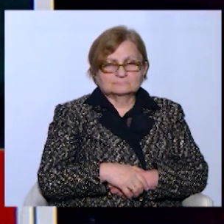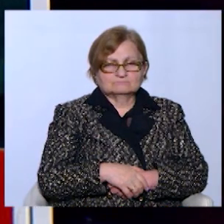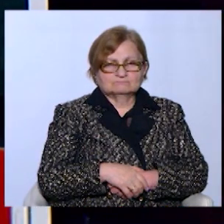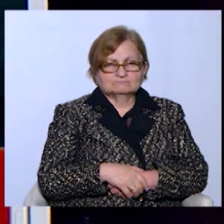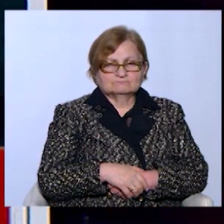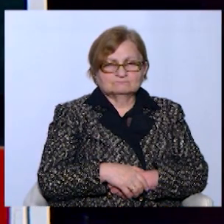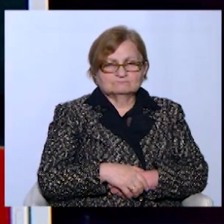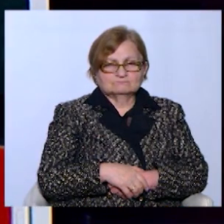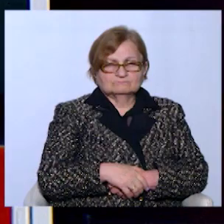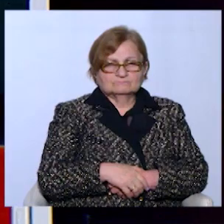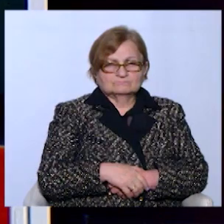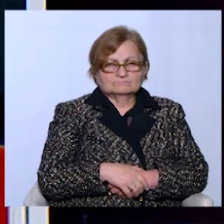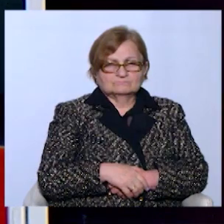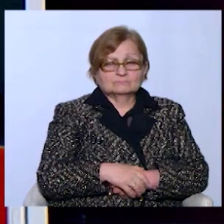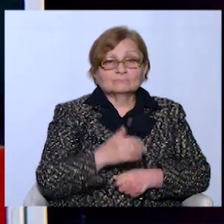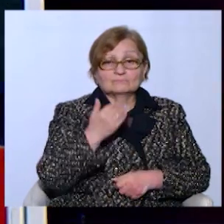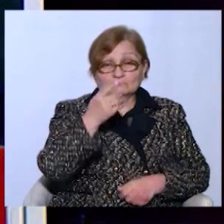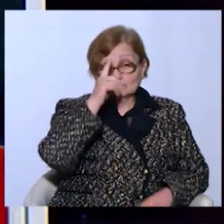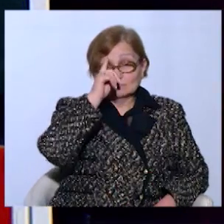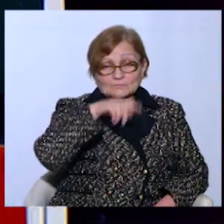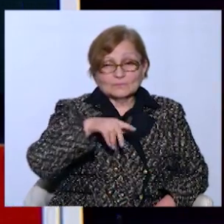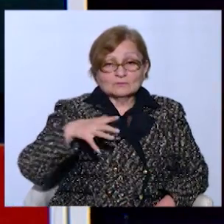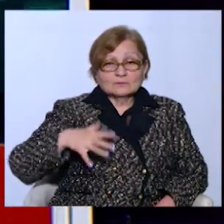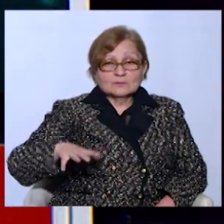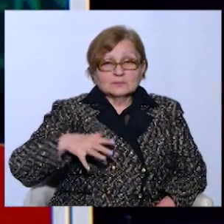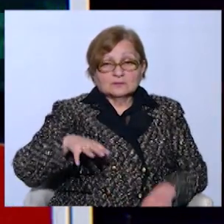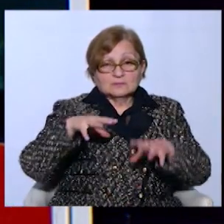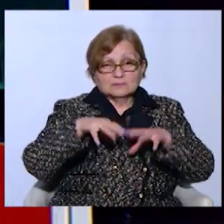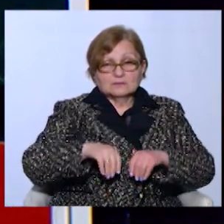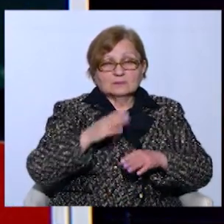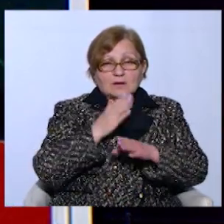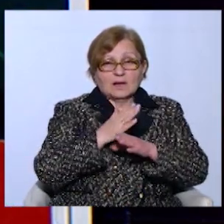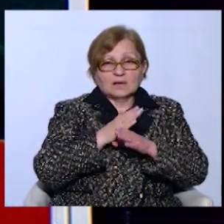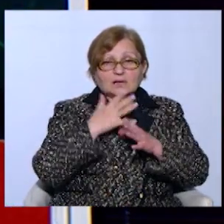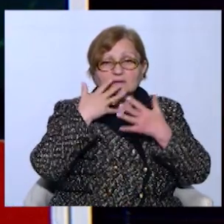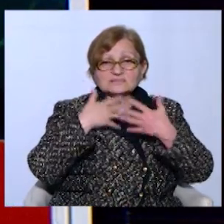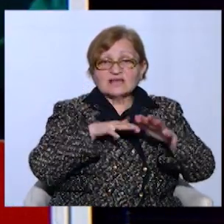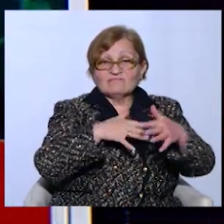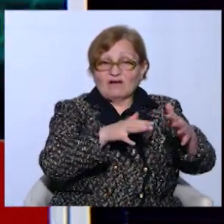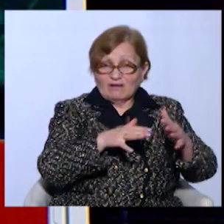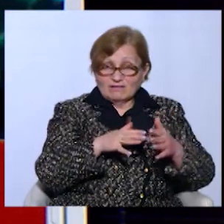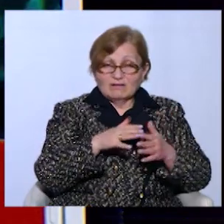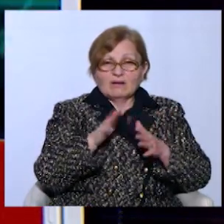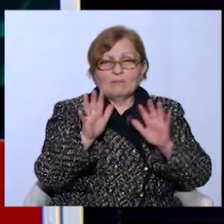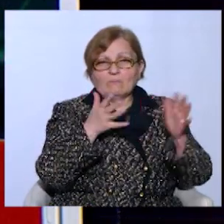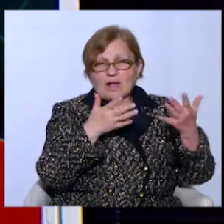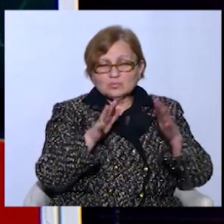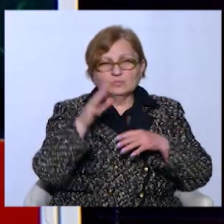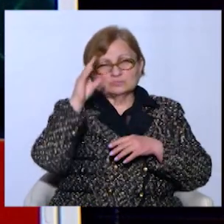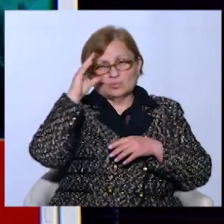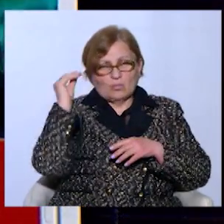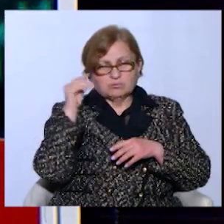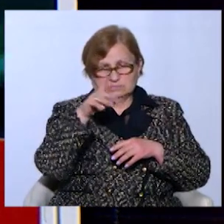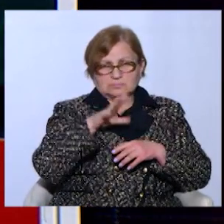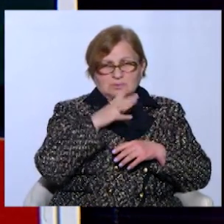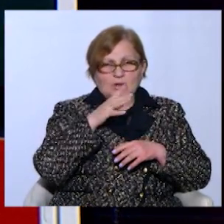თქვენ ალბათ იცით, რომ საქართველოში არის ზღვა, ყოფილხართ ალბათ ან ბათუმში, ან ქობულეთში,